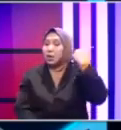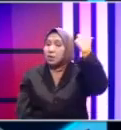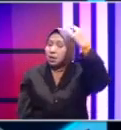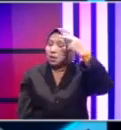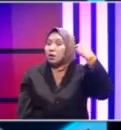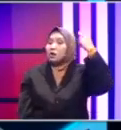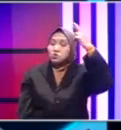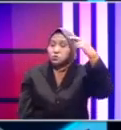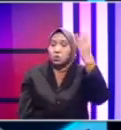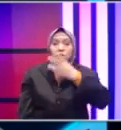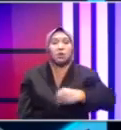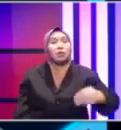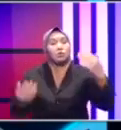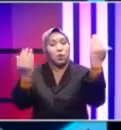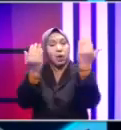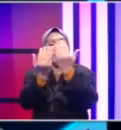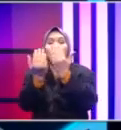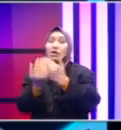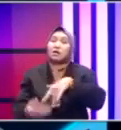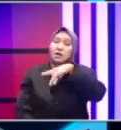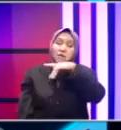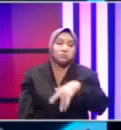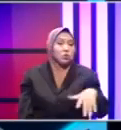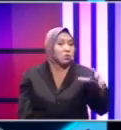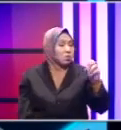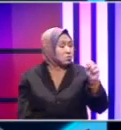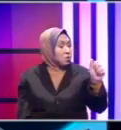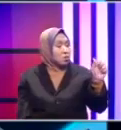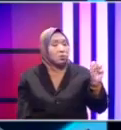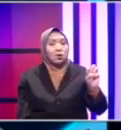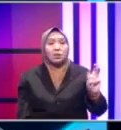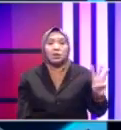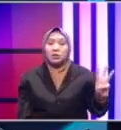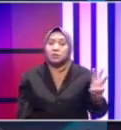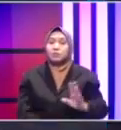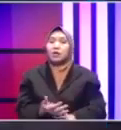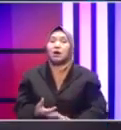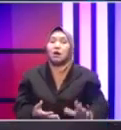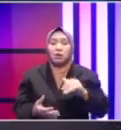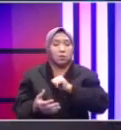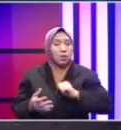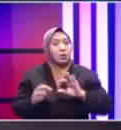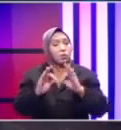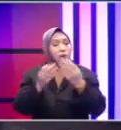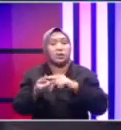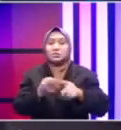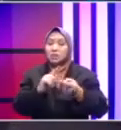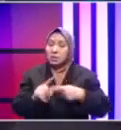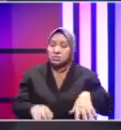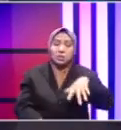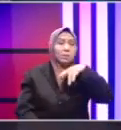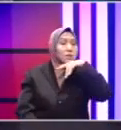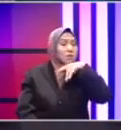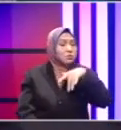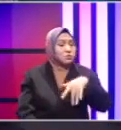Ambiya Iwal mursalin wa'ala alihi washohbihi ingin emoh misalnya ada sayyidina